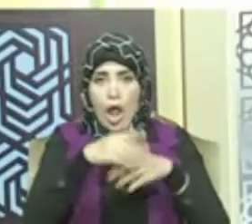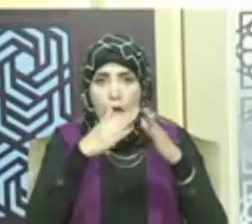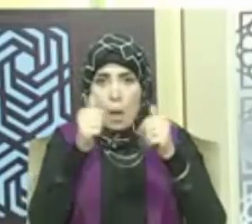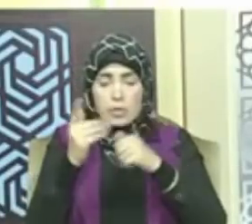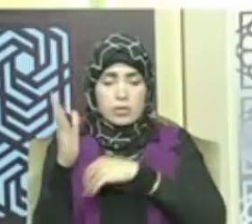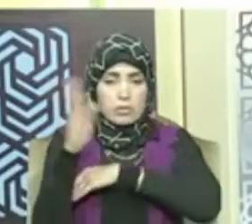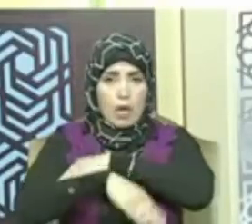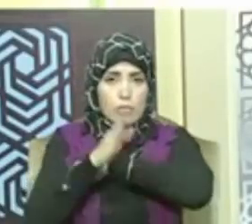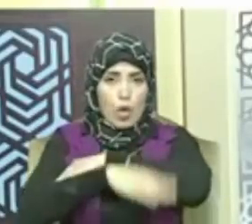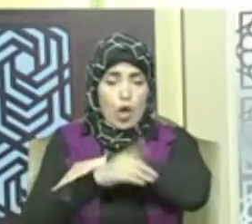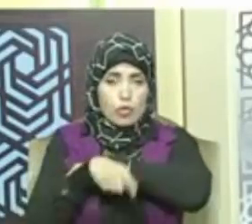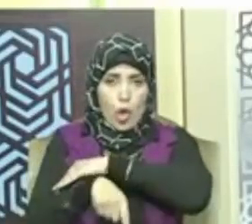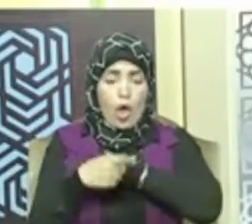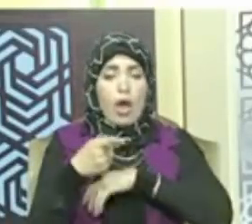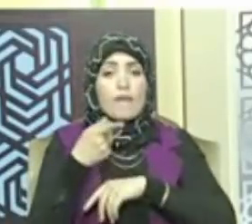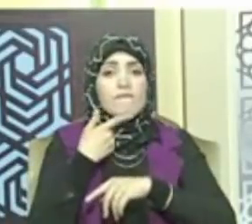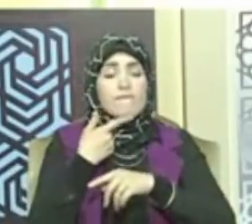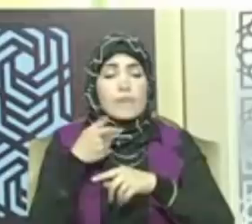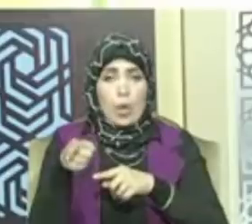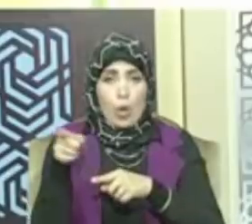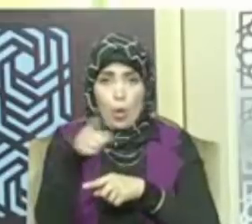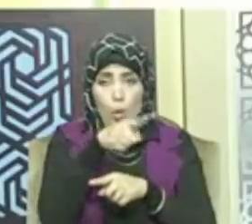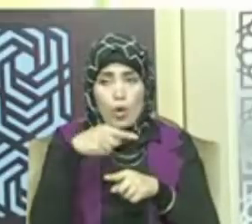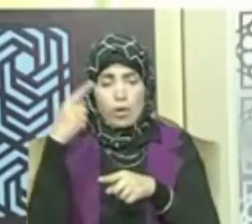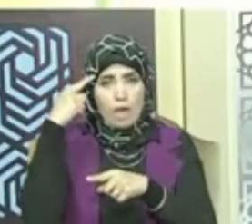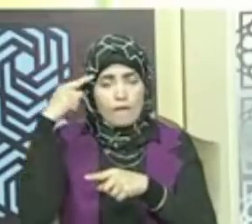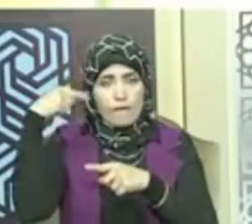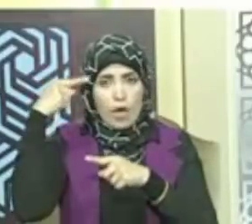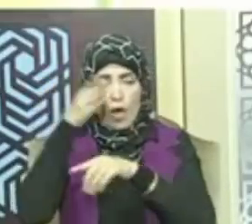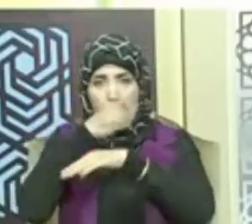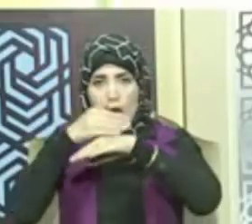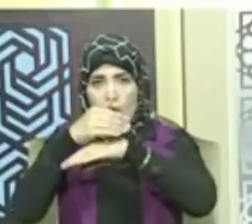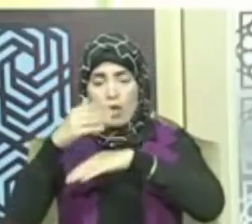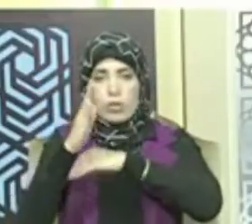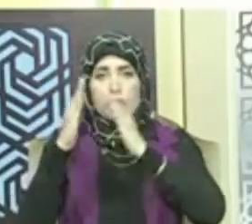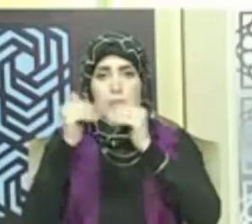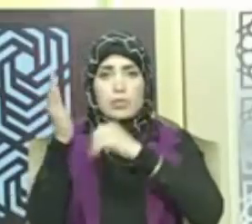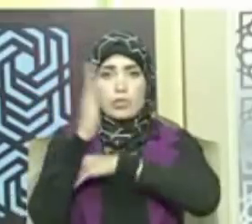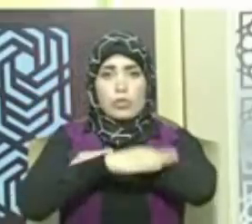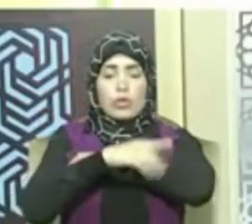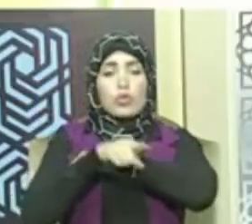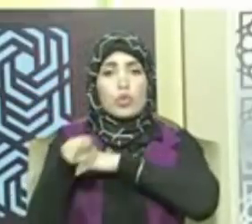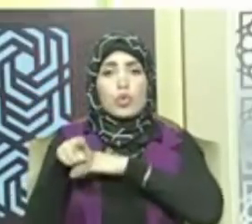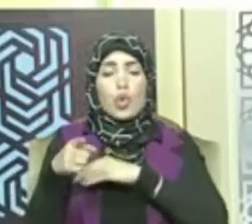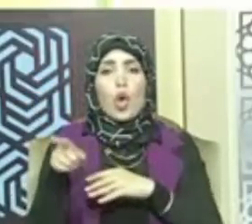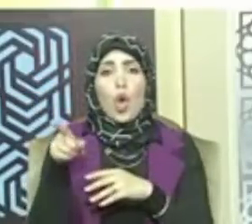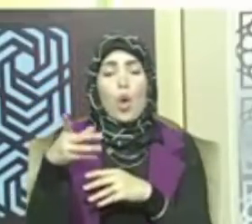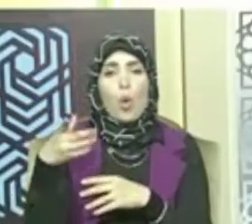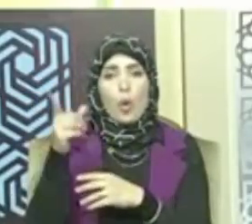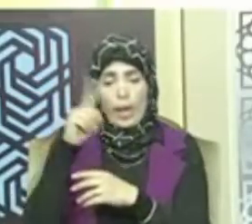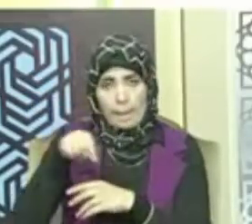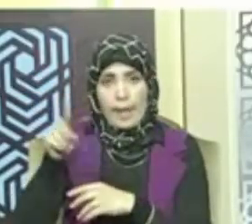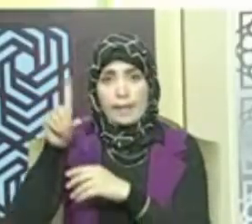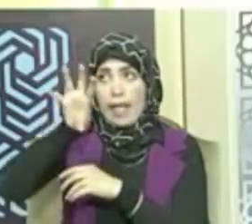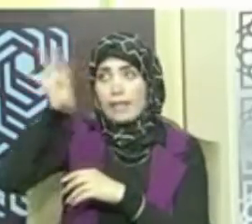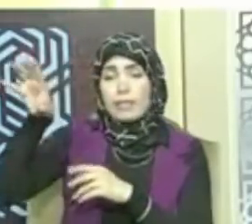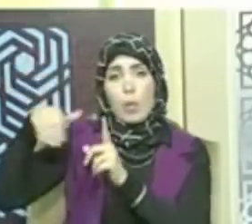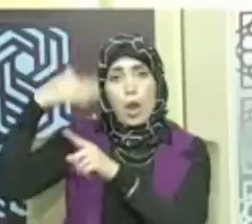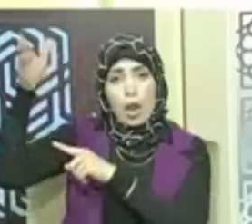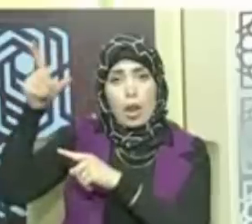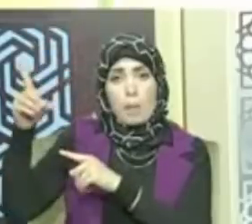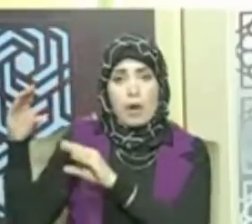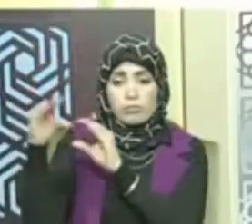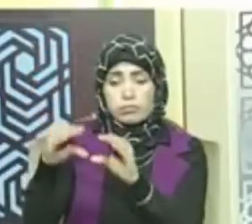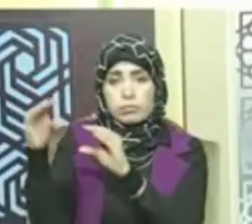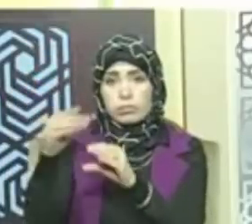وإلى الدول التي تدعم الإرهاب وتأويه وتحتضنه وتنقر